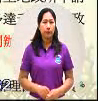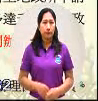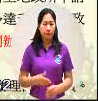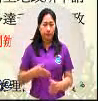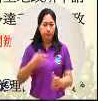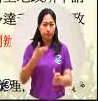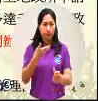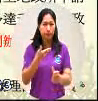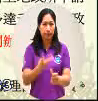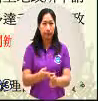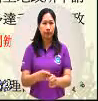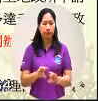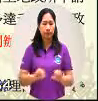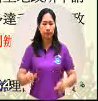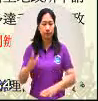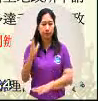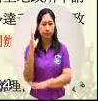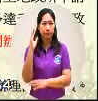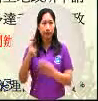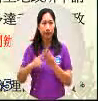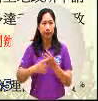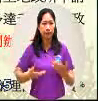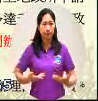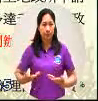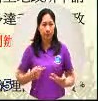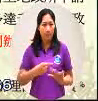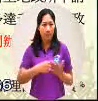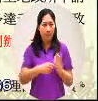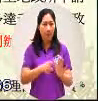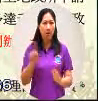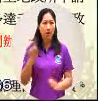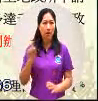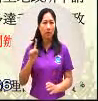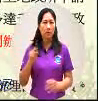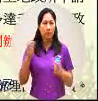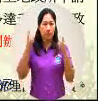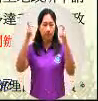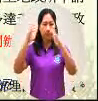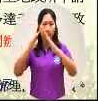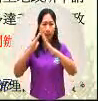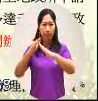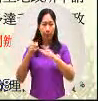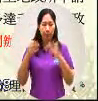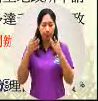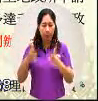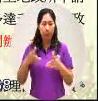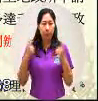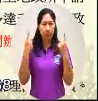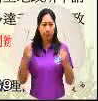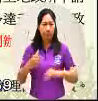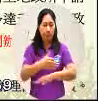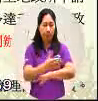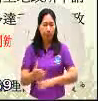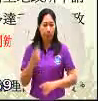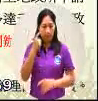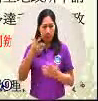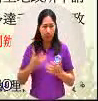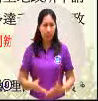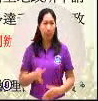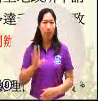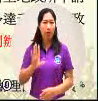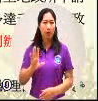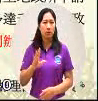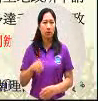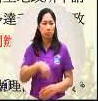务，显现到我们高雄市对沿乡的重视。我想大家都知道